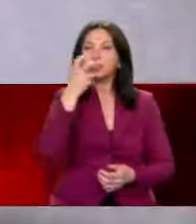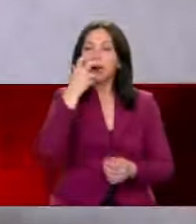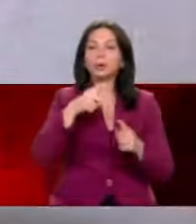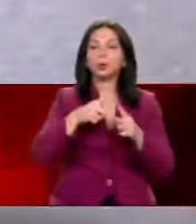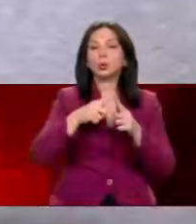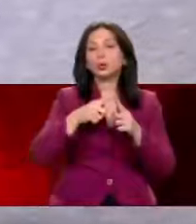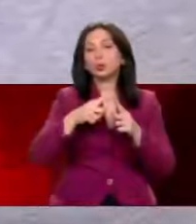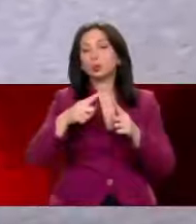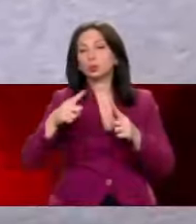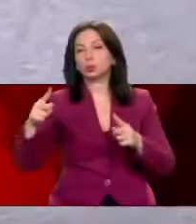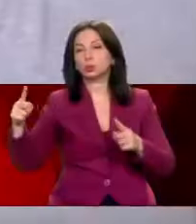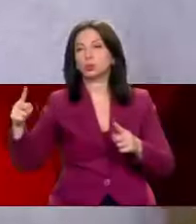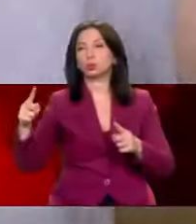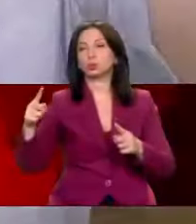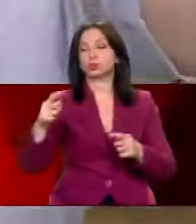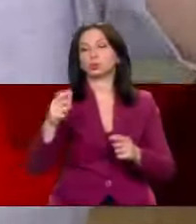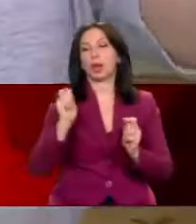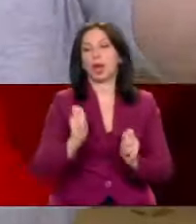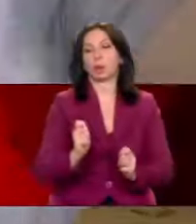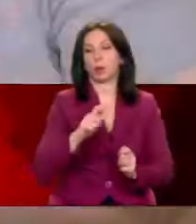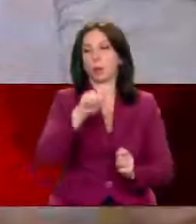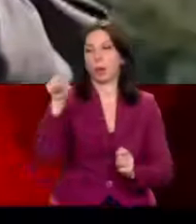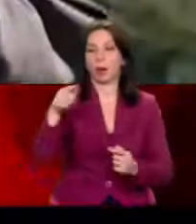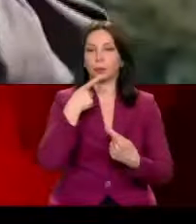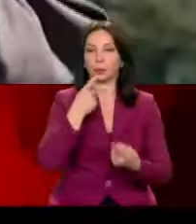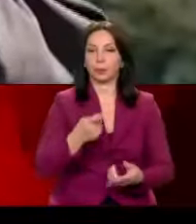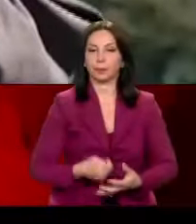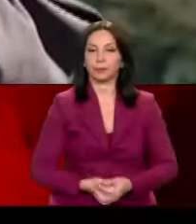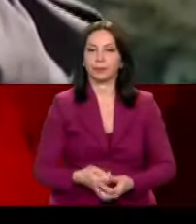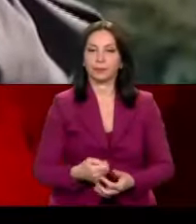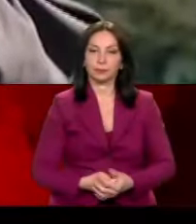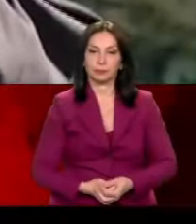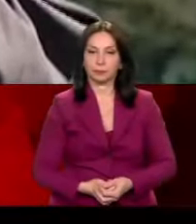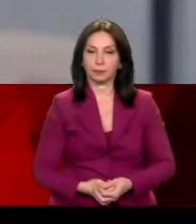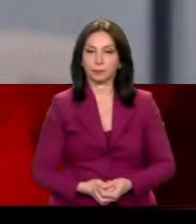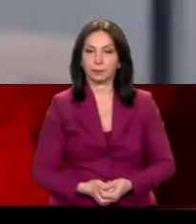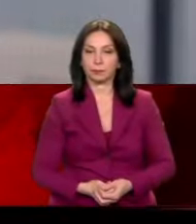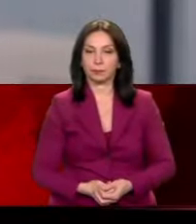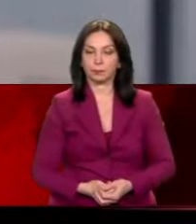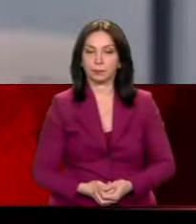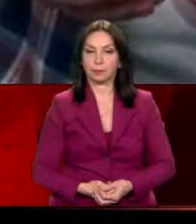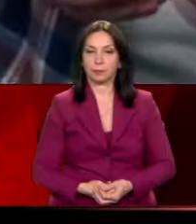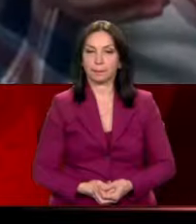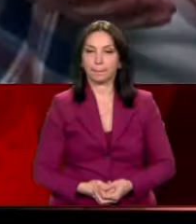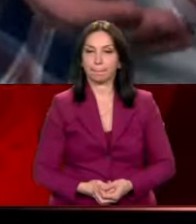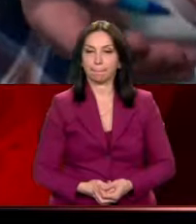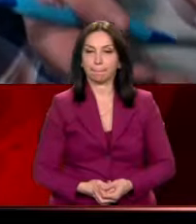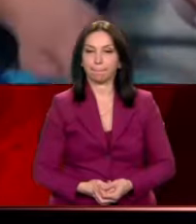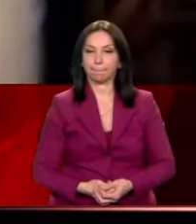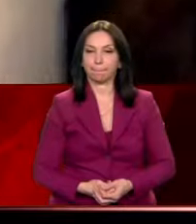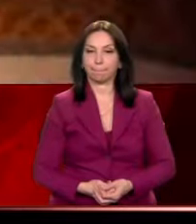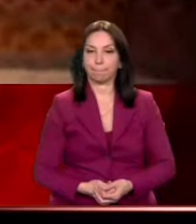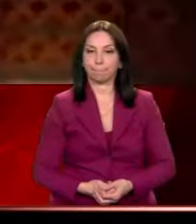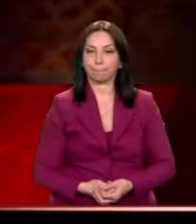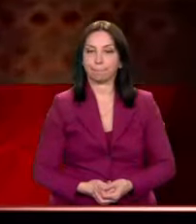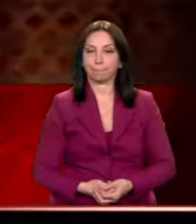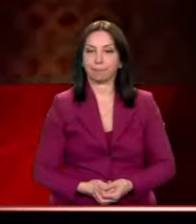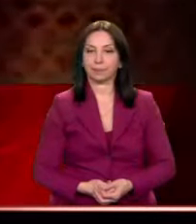yağı var mı, unu var mı? Yani ilkokula mı gidiyorsun ben bu sahnede? Ağa oynuyorum ben. Bundan ağa mı olur